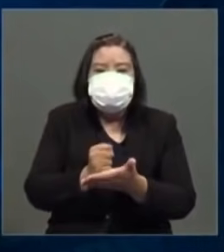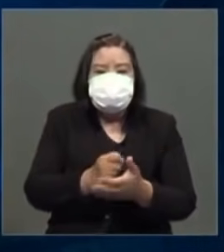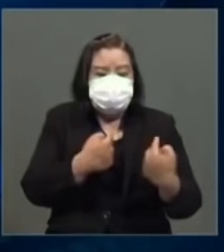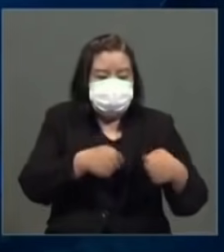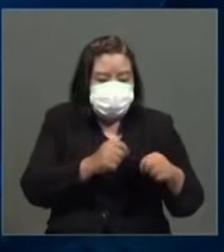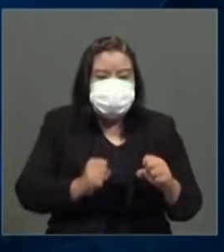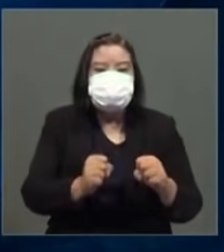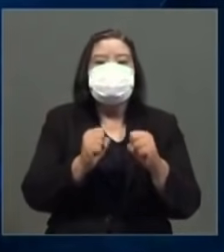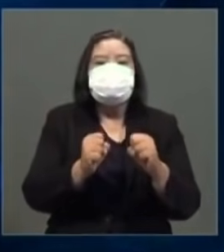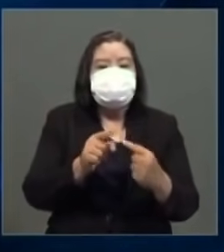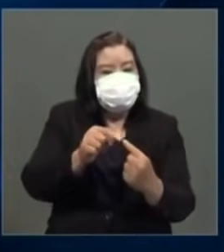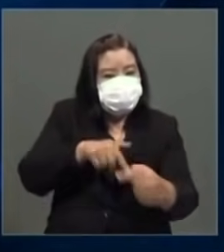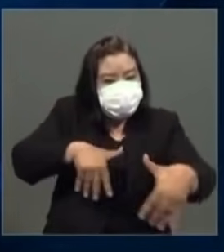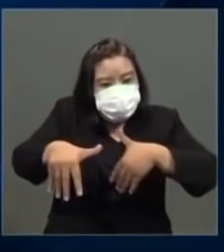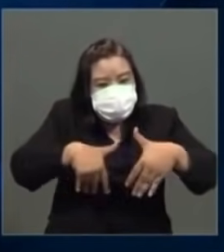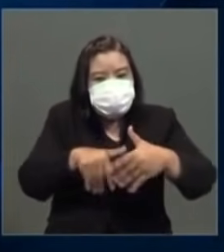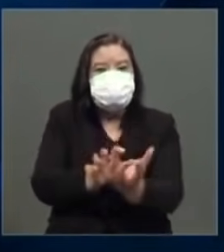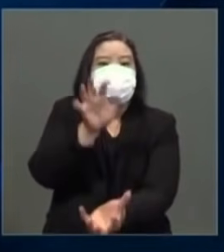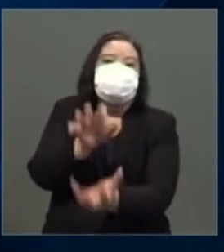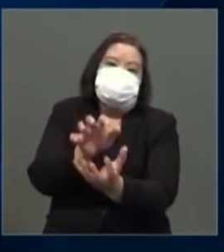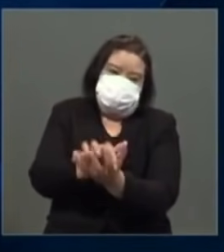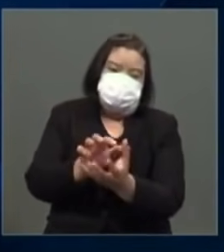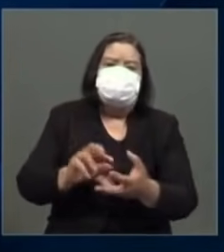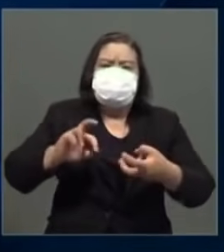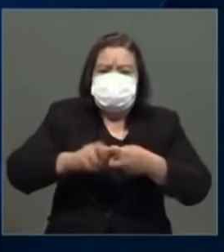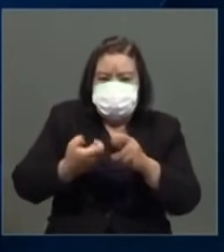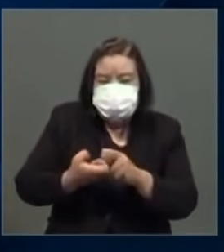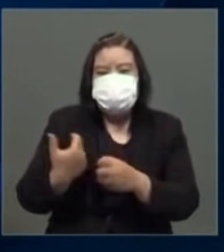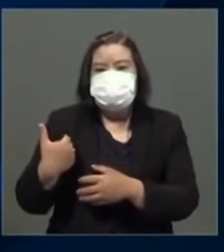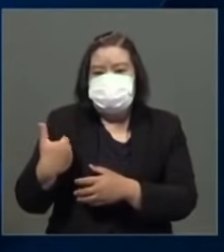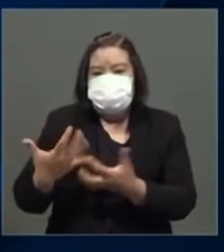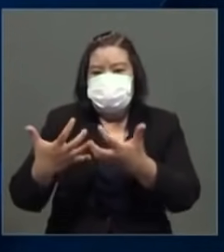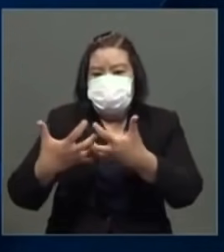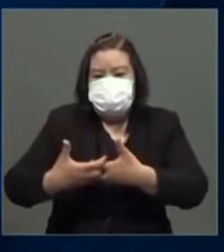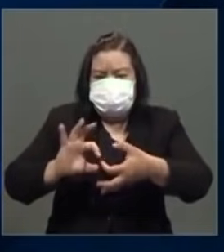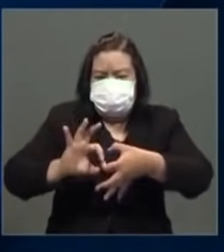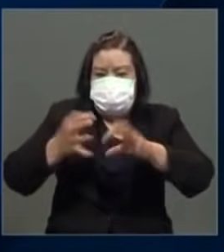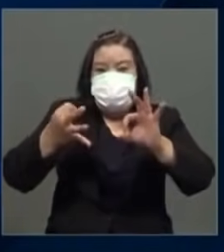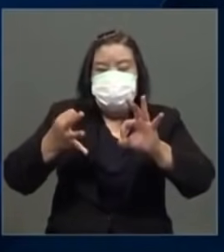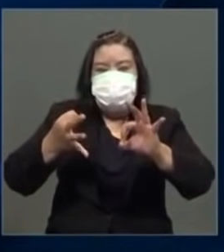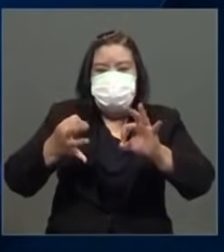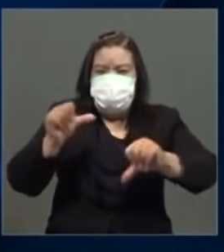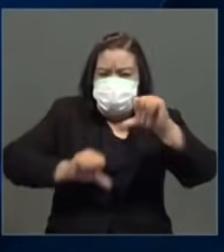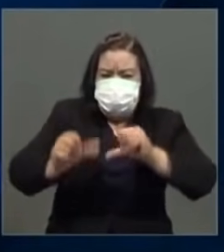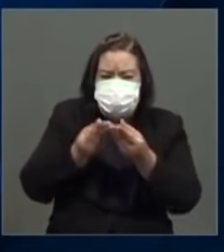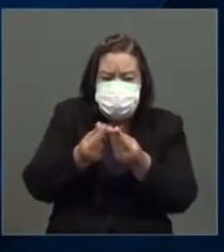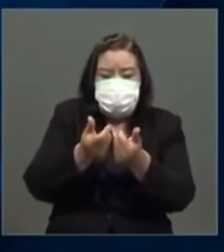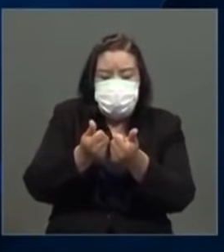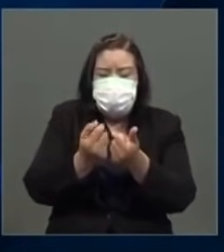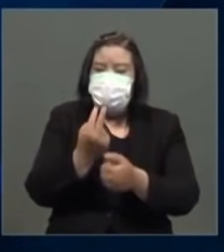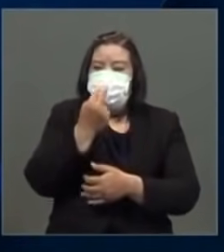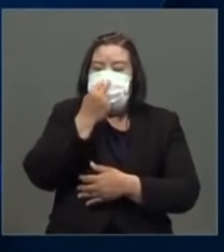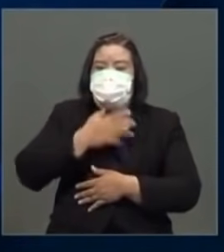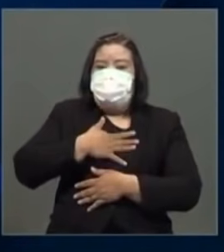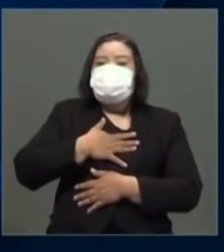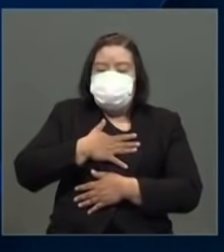นะครับทั้งในเรื่องของภัยพิบัติที่เกิดขึ้นจากสารเคมีนะครับระเบิดแล้วก็เข้าใจว่ามีส่วน